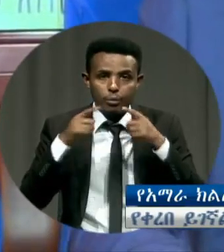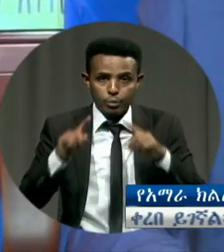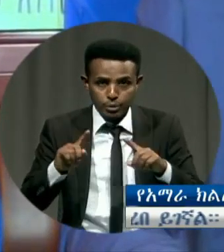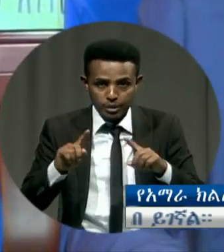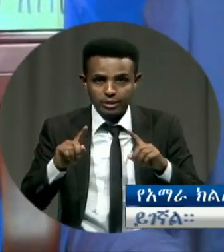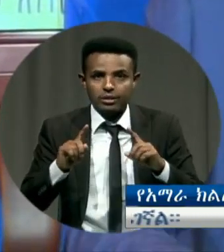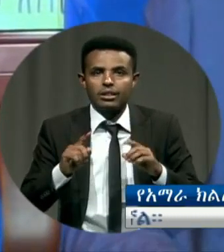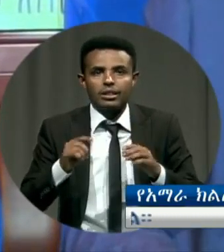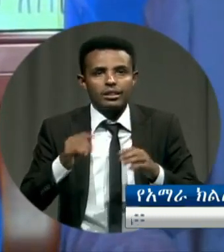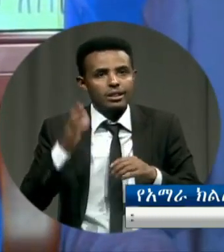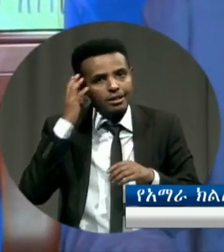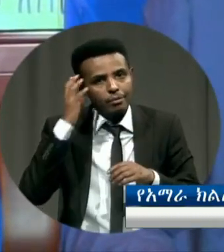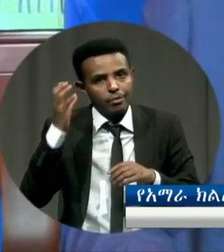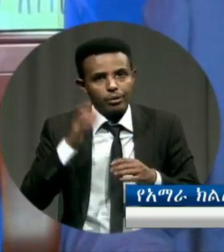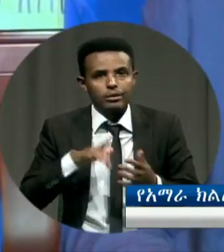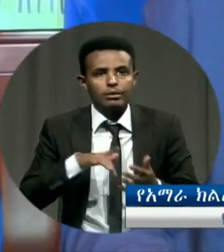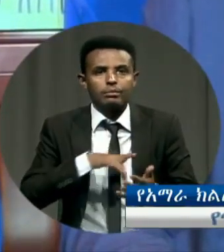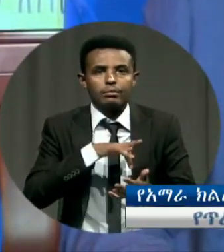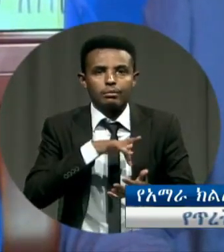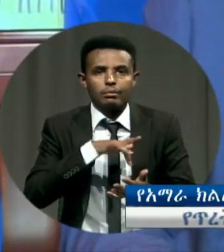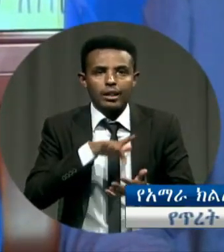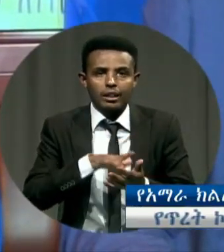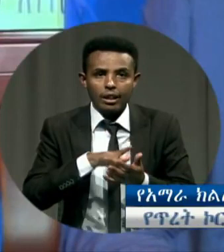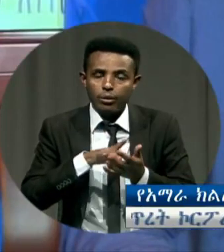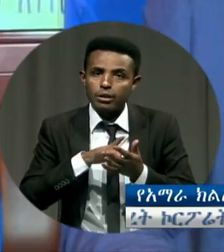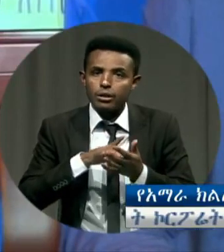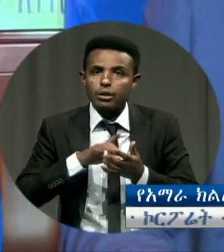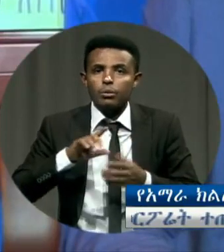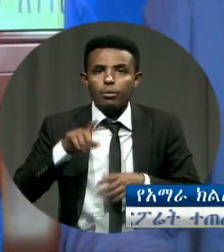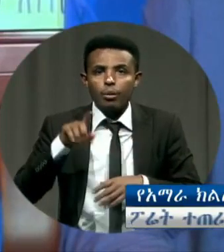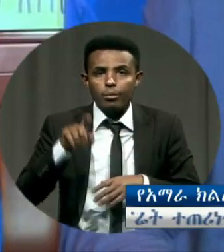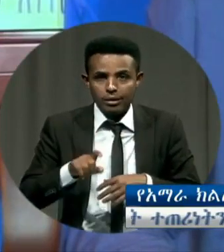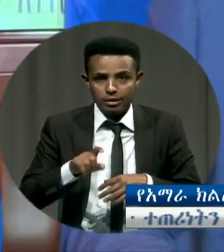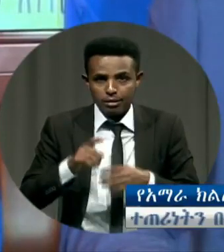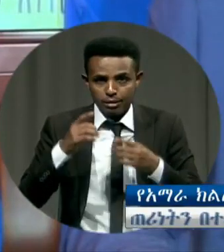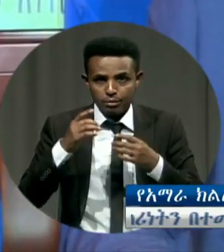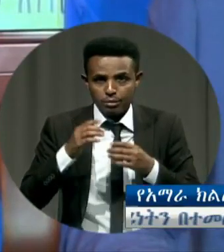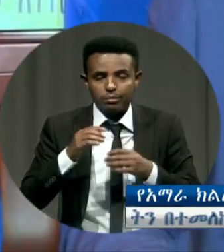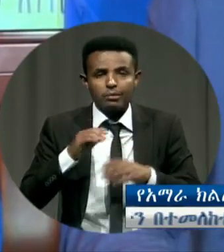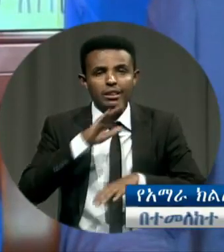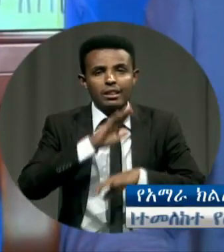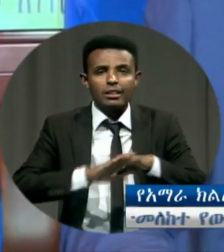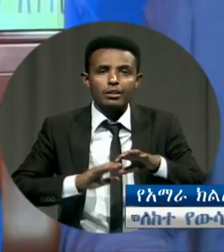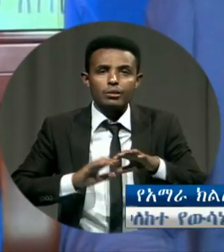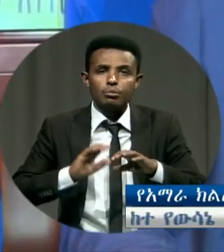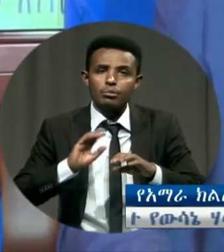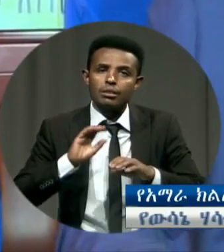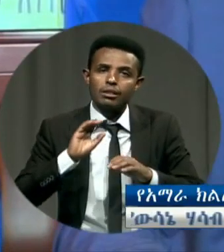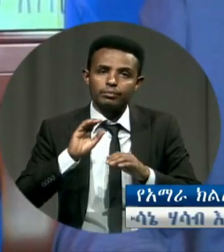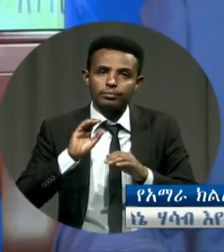የማዕከላዊ ኮሚቴው ጥረት ተጠሪነቱ ለምክር ቤት ሆኗል በሚል አዋጅ ነበር የሰማሁት ከዚያ ጀምሮ